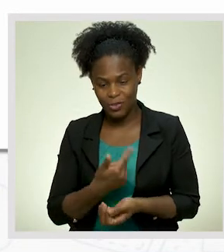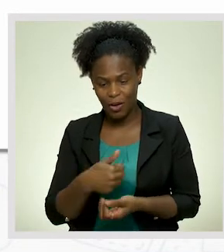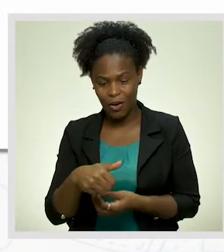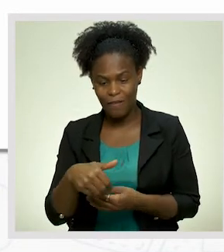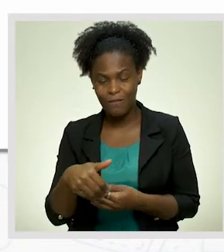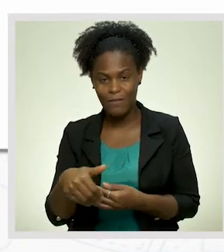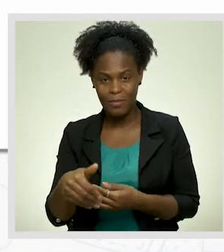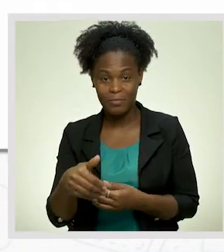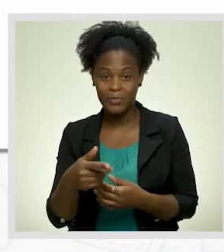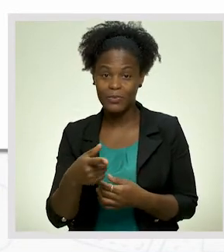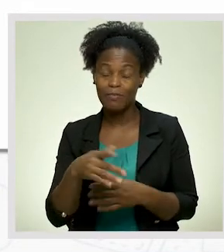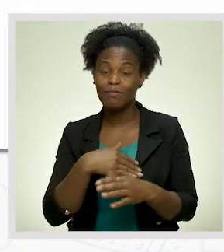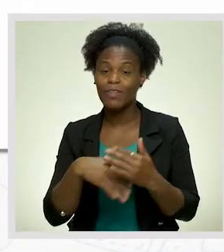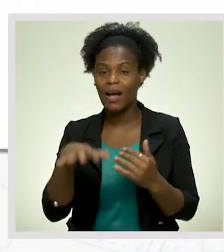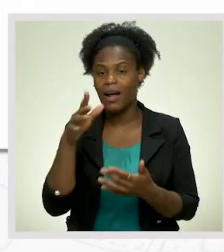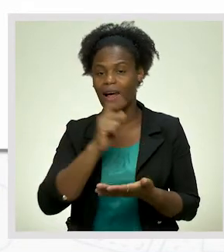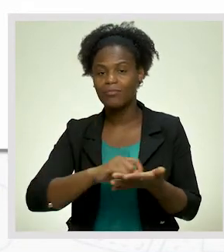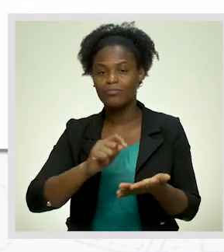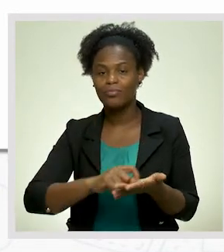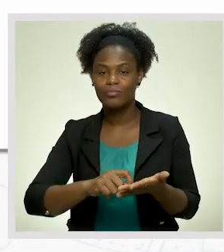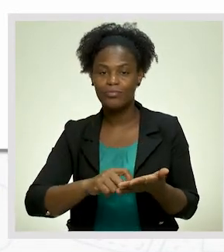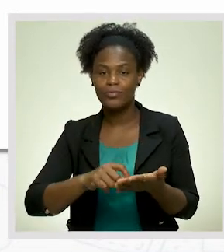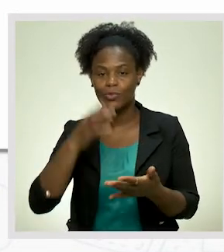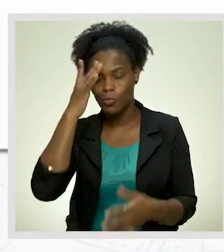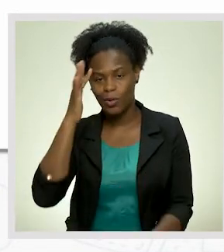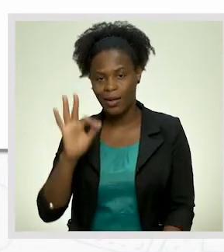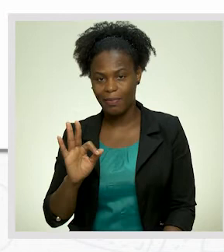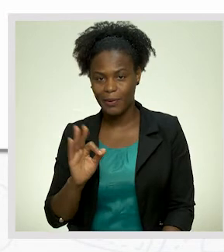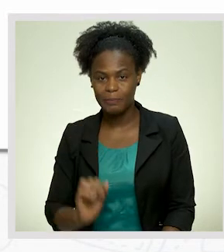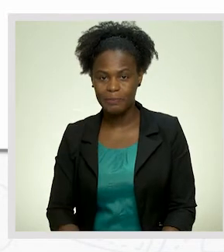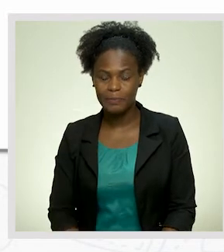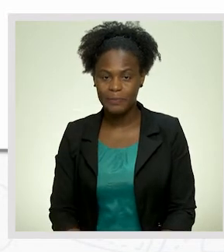passer à l'activité 4.